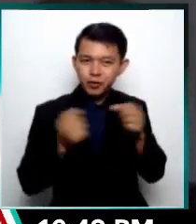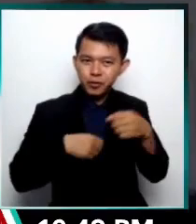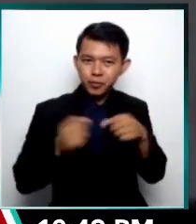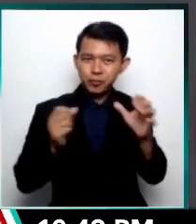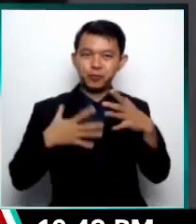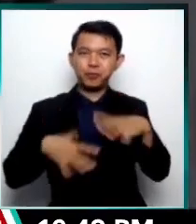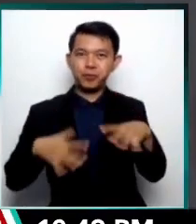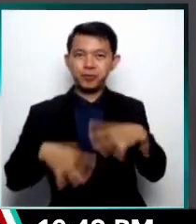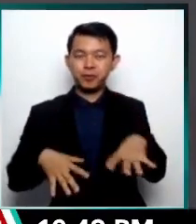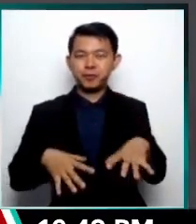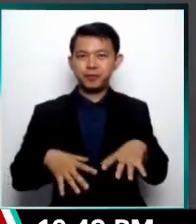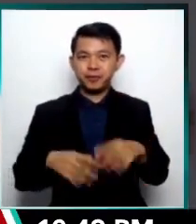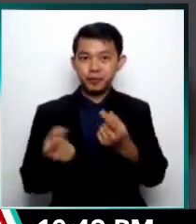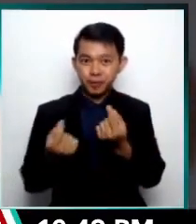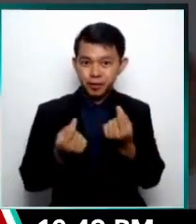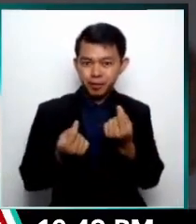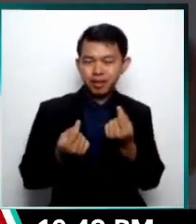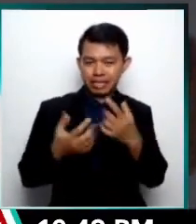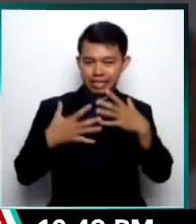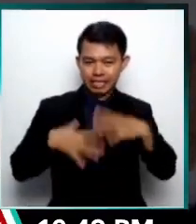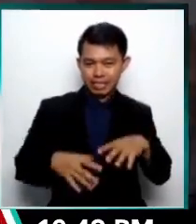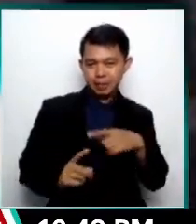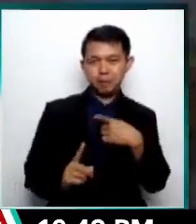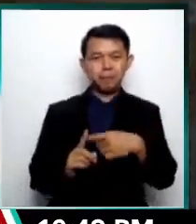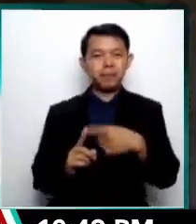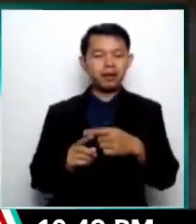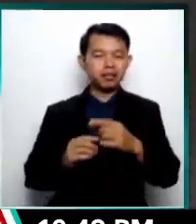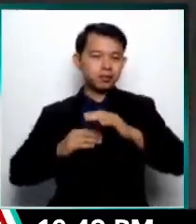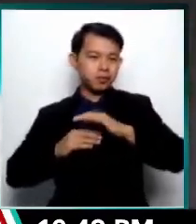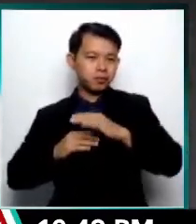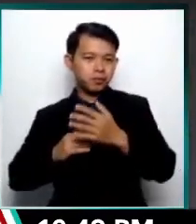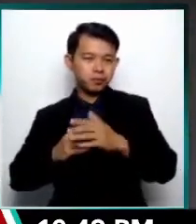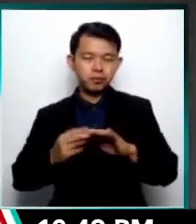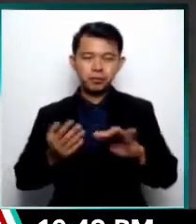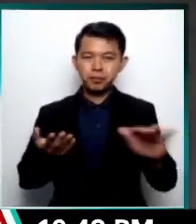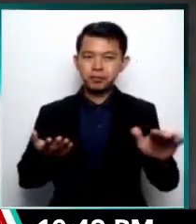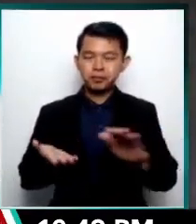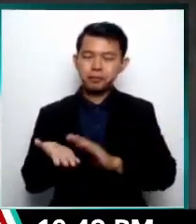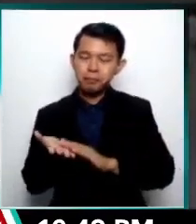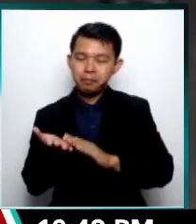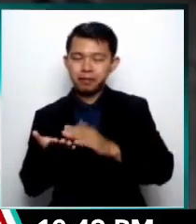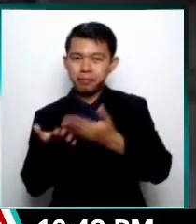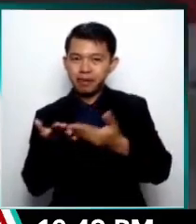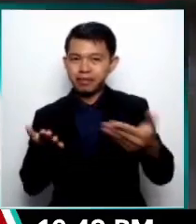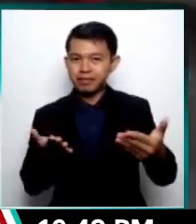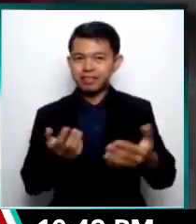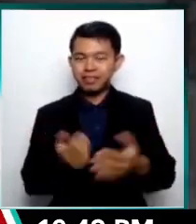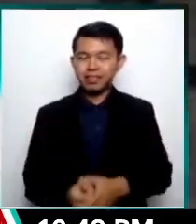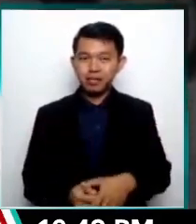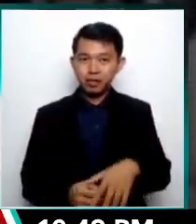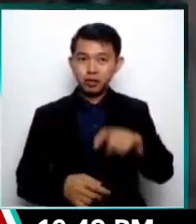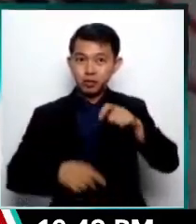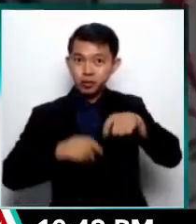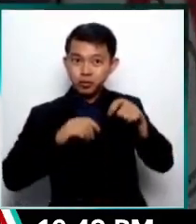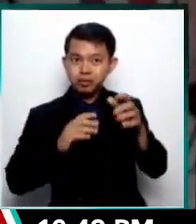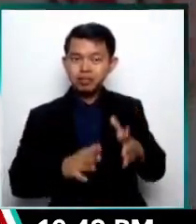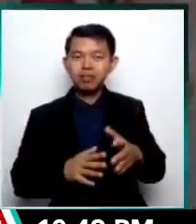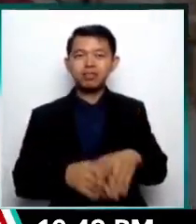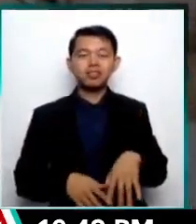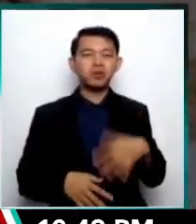ang pinaghandaan. Di katakatakang napapalakpak pati ang judge na may pa-standing ovation